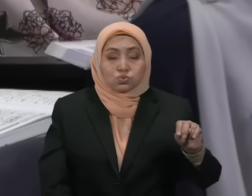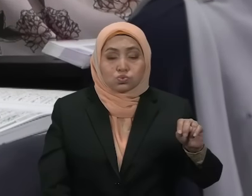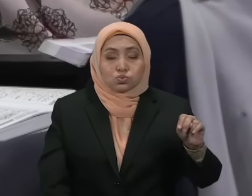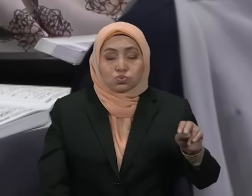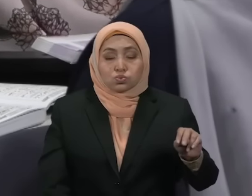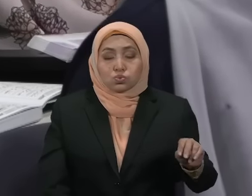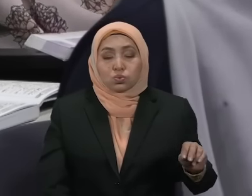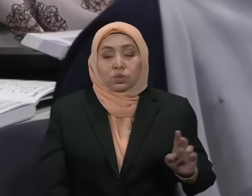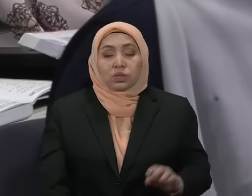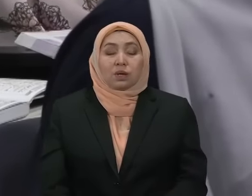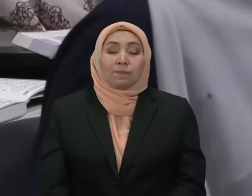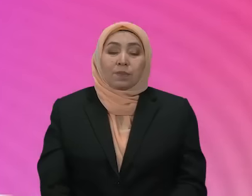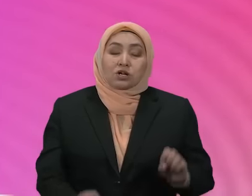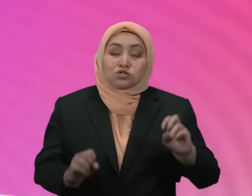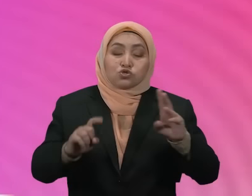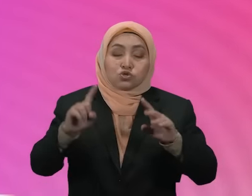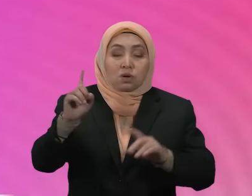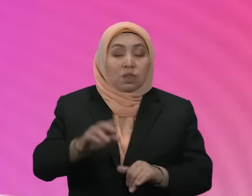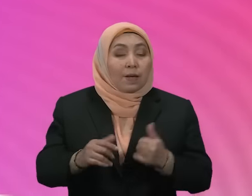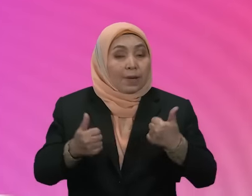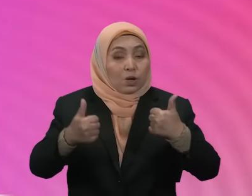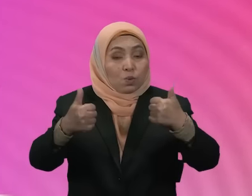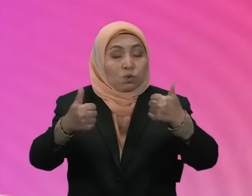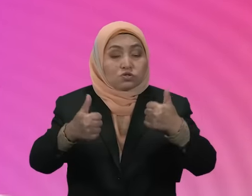الْفَائِزُونَ Masya Allah, Tabarakallah, bagus.